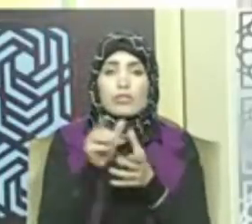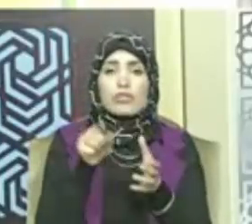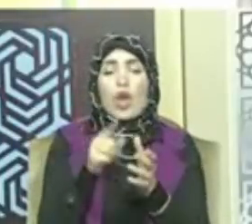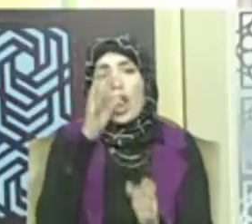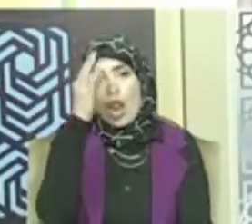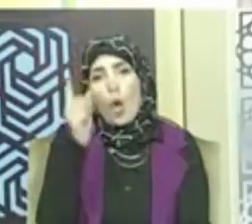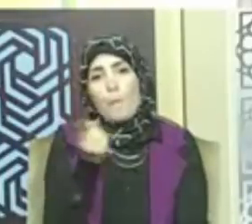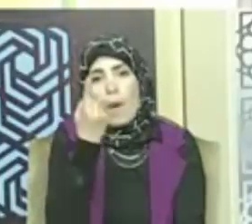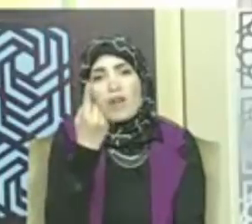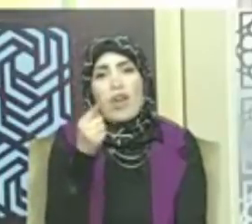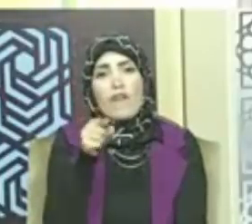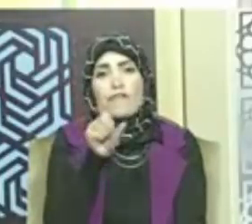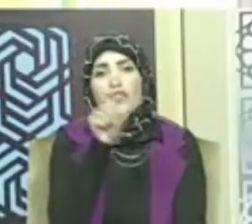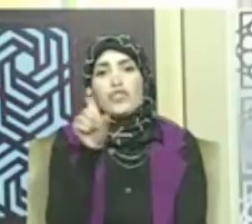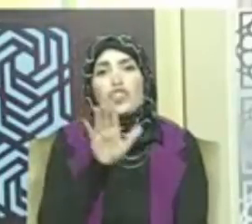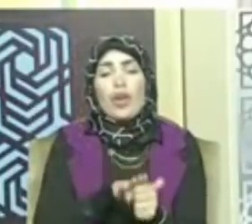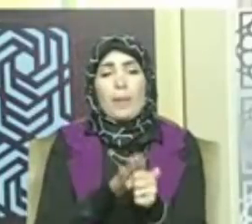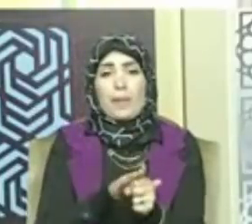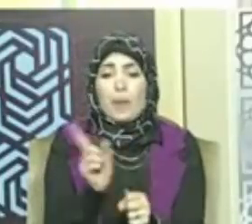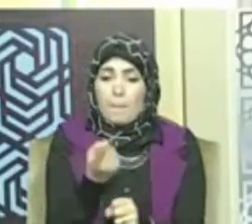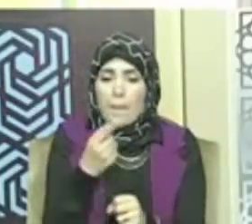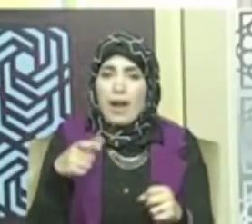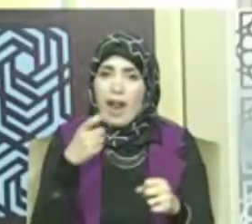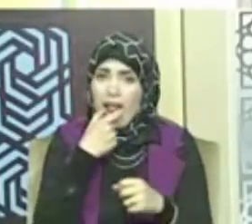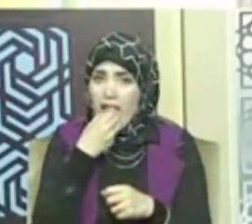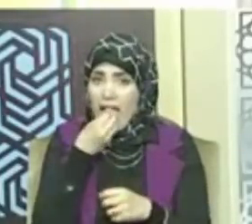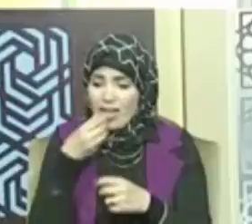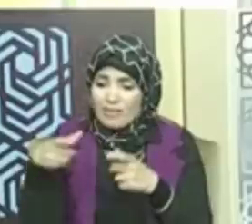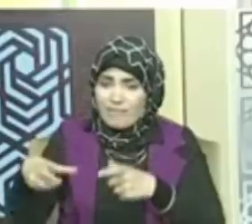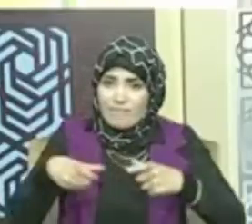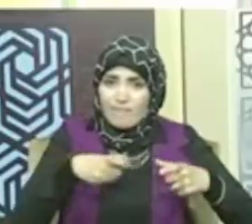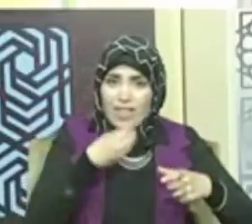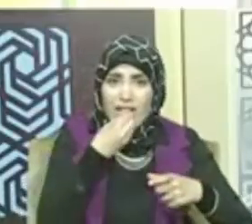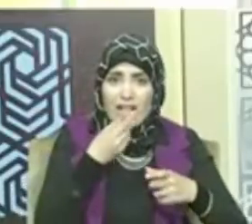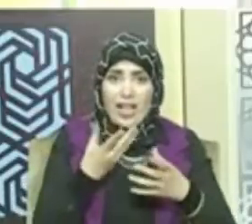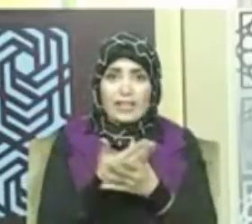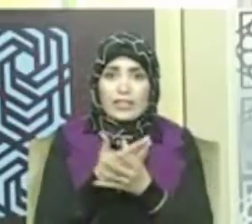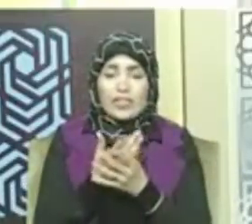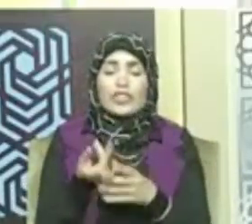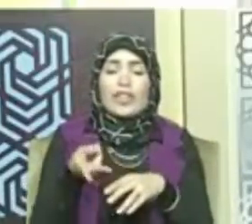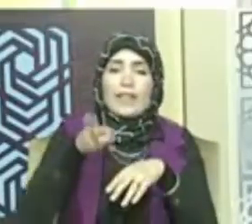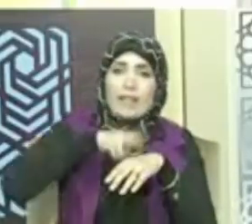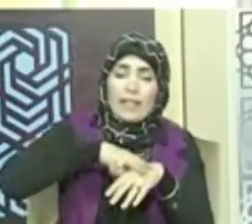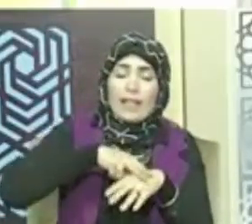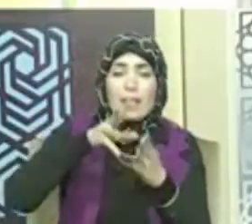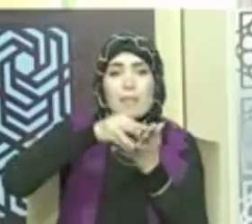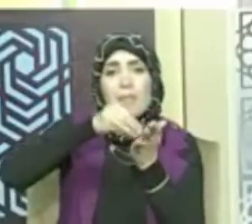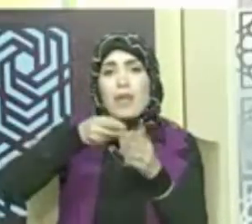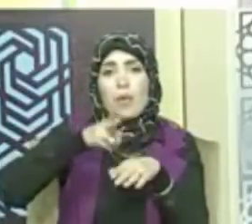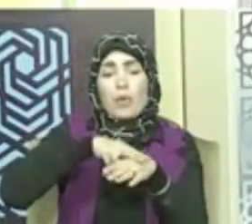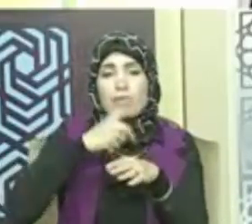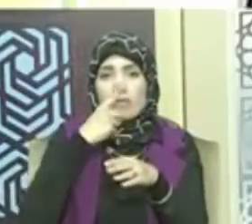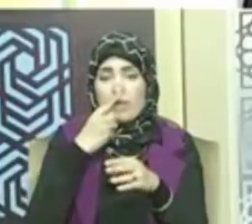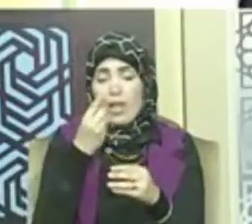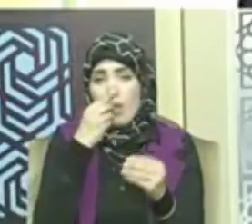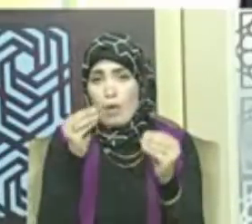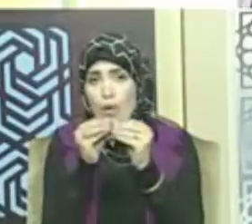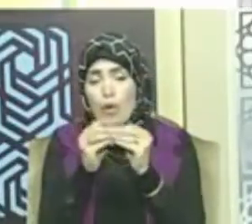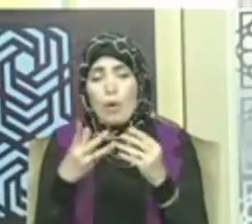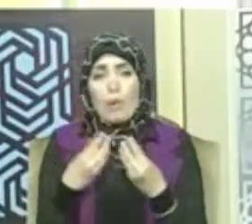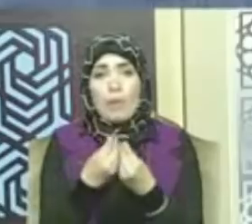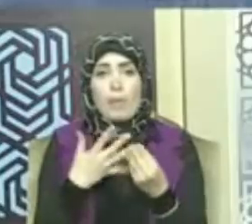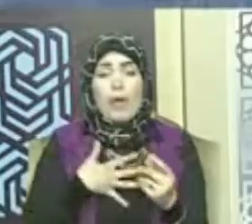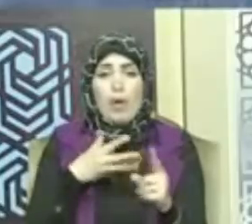مرة واحدة على مائدة الإفطار لنستعيد علاقاتنا الاجتماعية. وهنا من